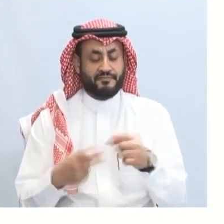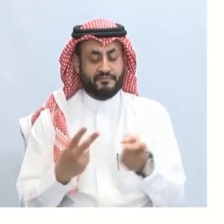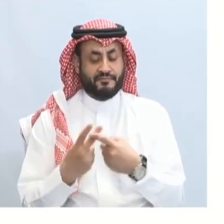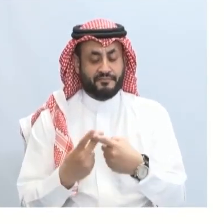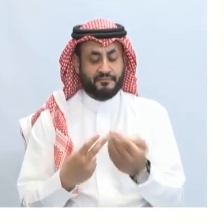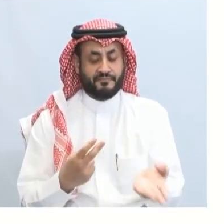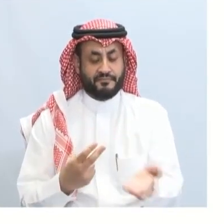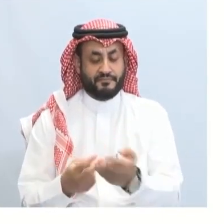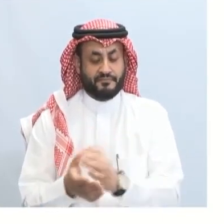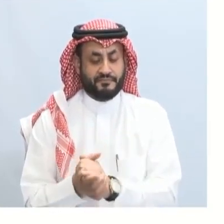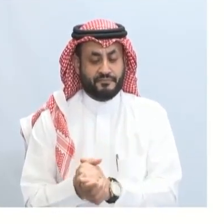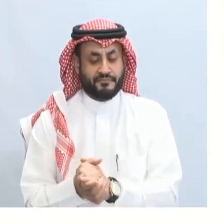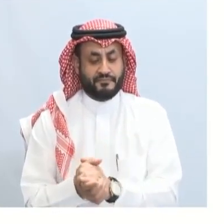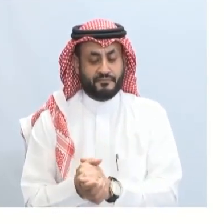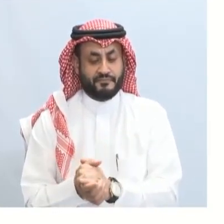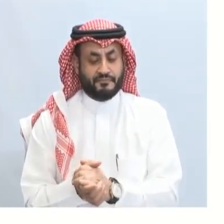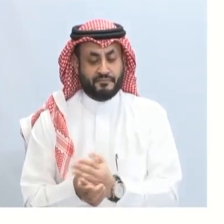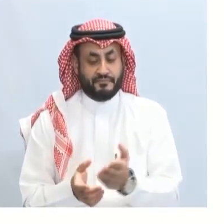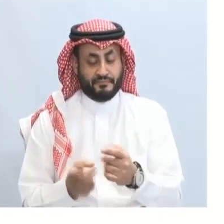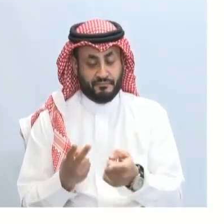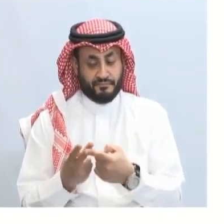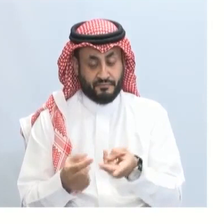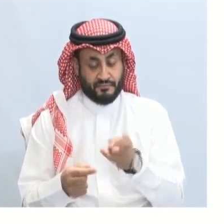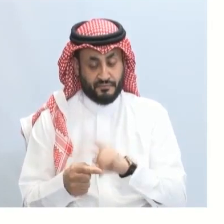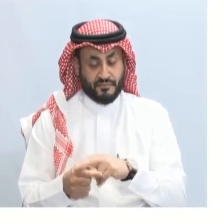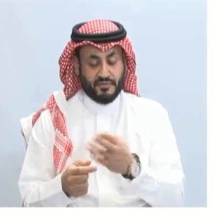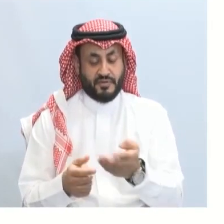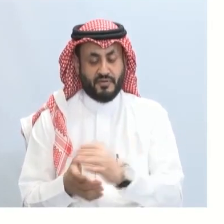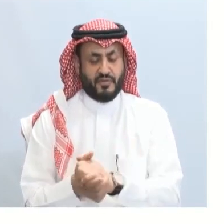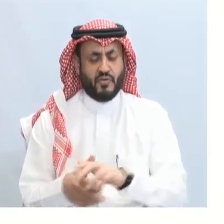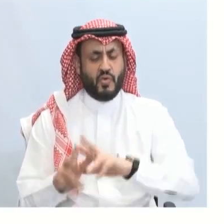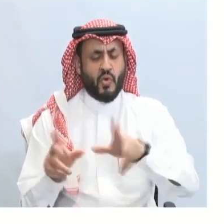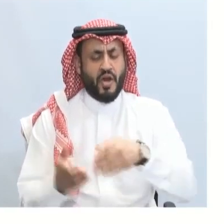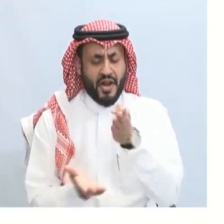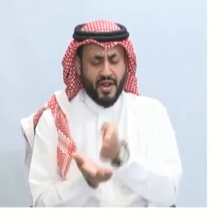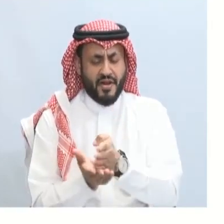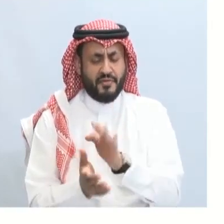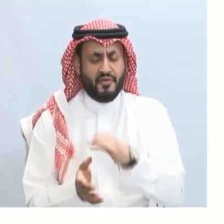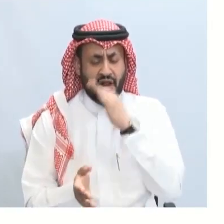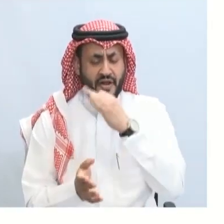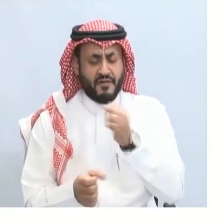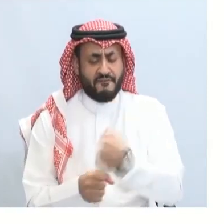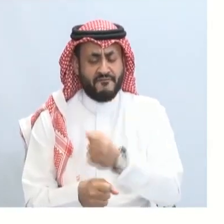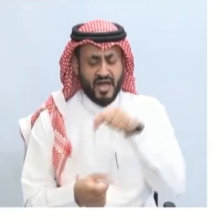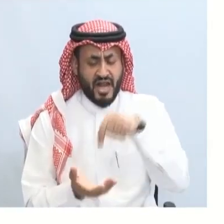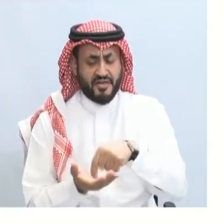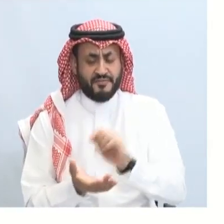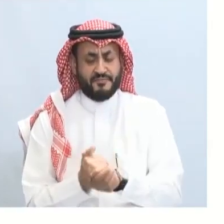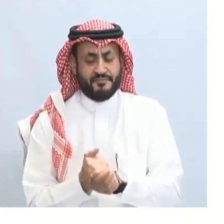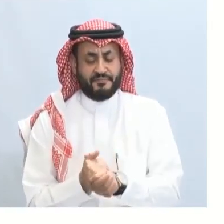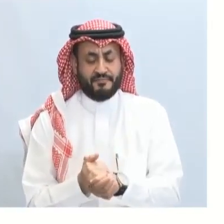بارك الله فيكم مبدعين ان التزم بكل ما يصدر عني من قول او